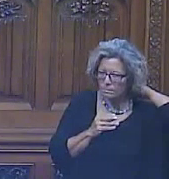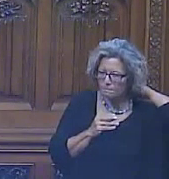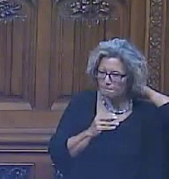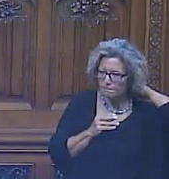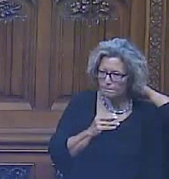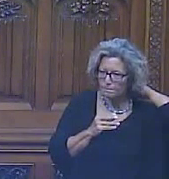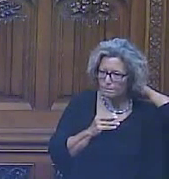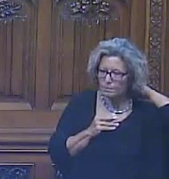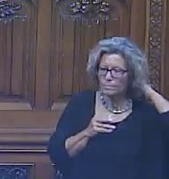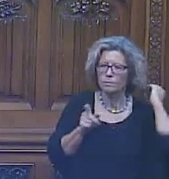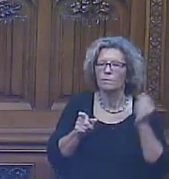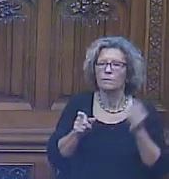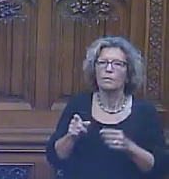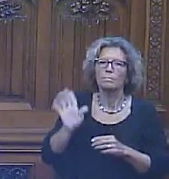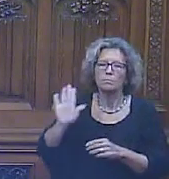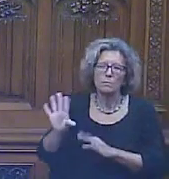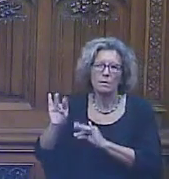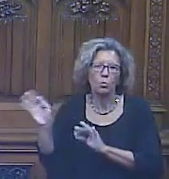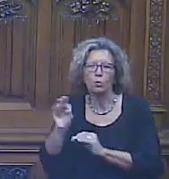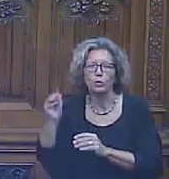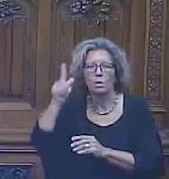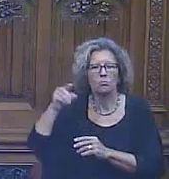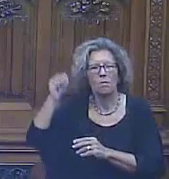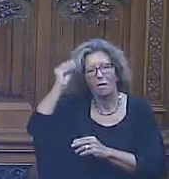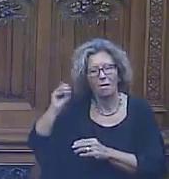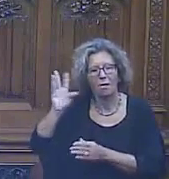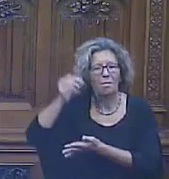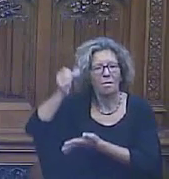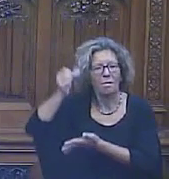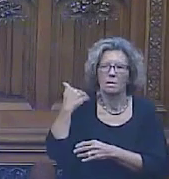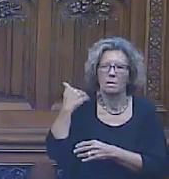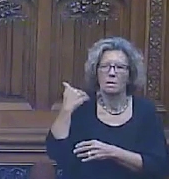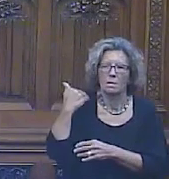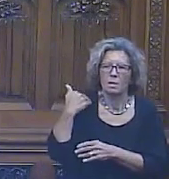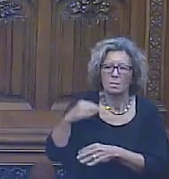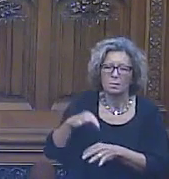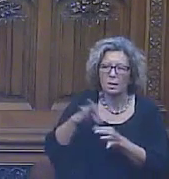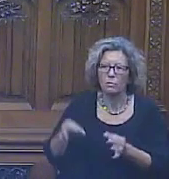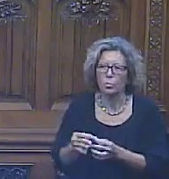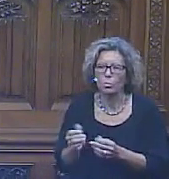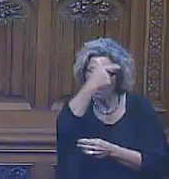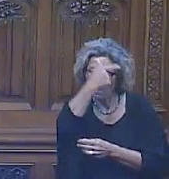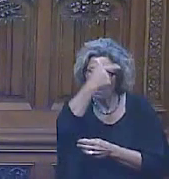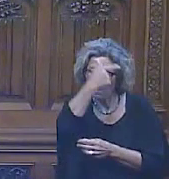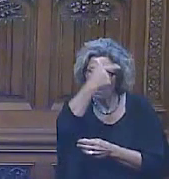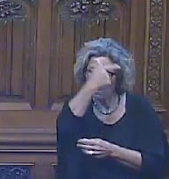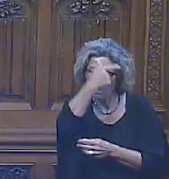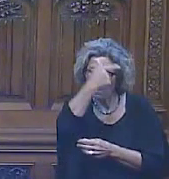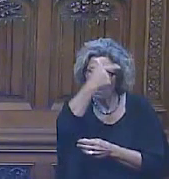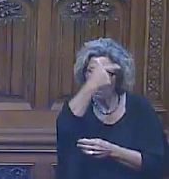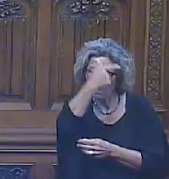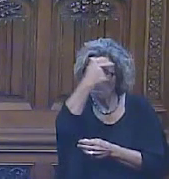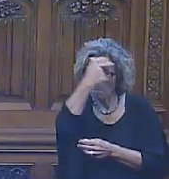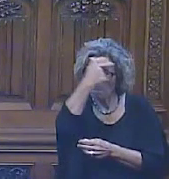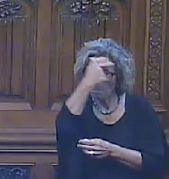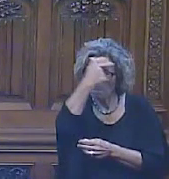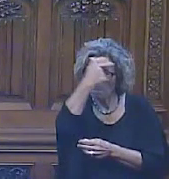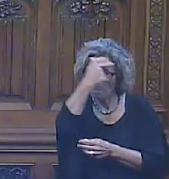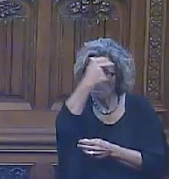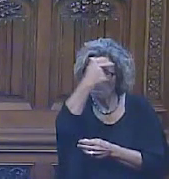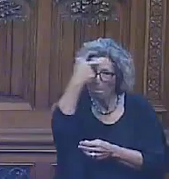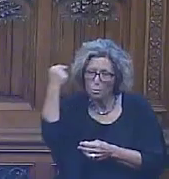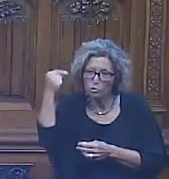Tätigkeit oder ehrenamtlich in den letzten Wochen Herausragendes und Hervorragendes für